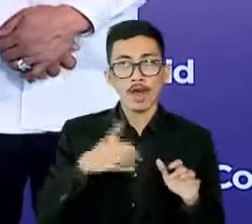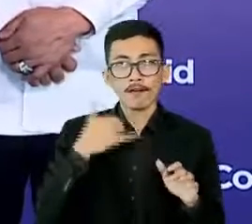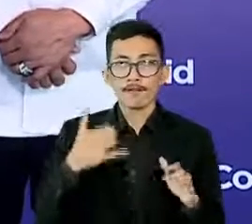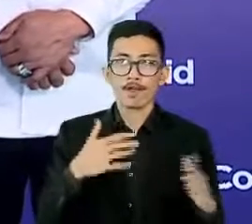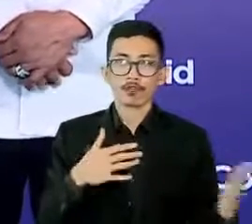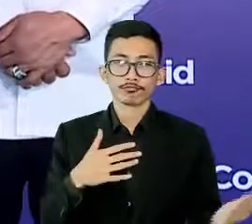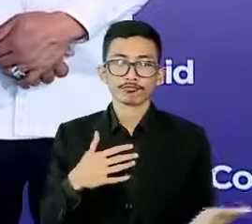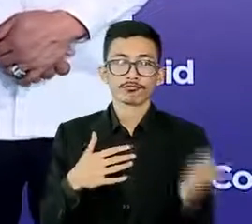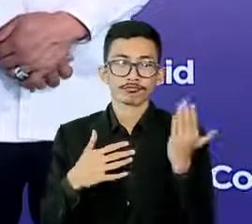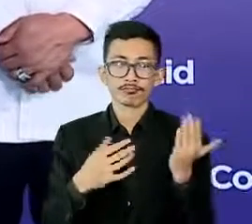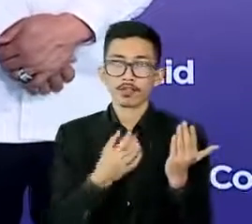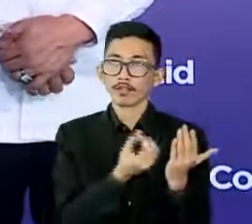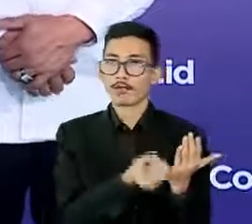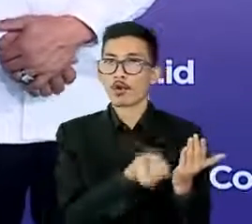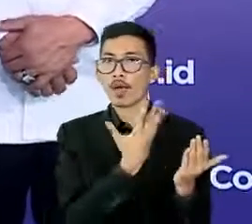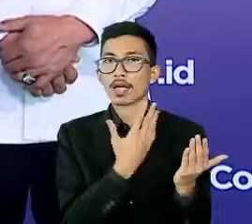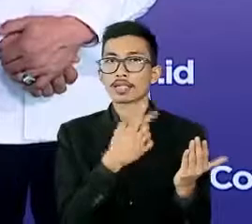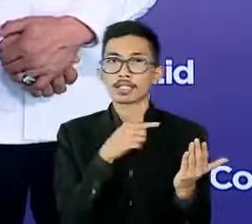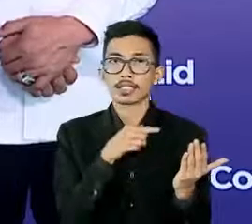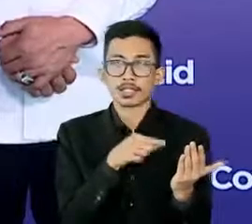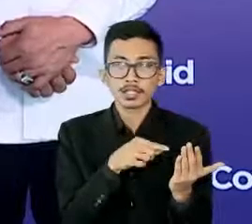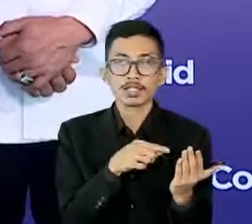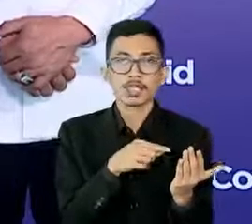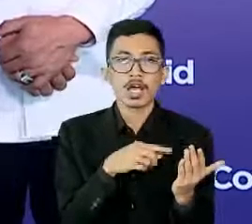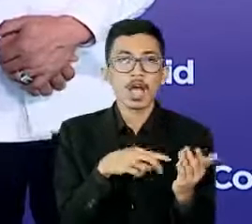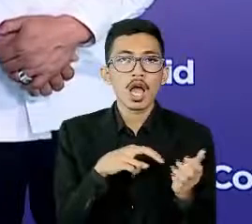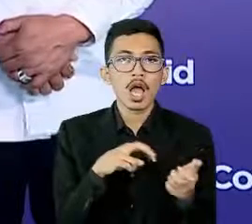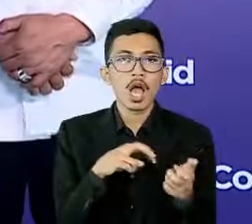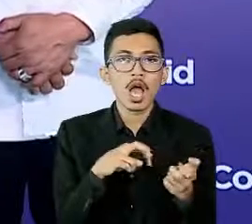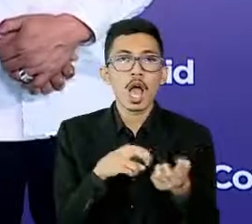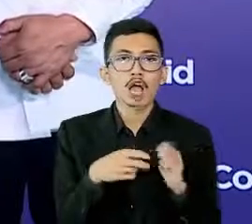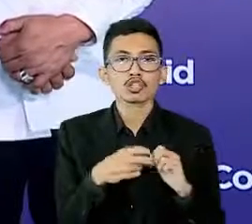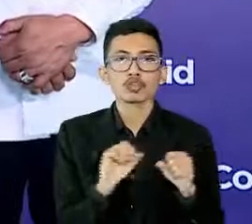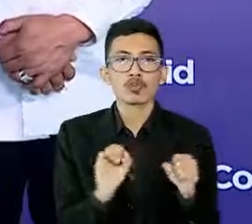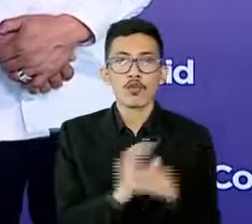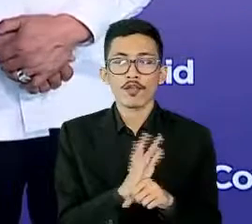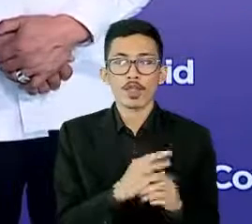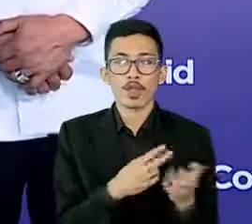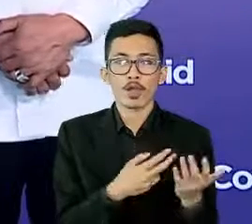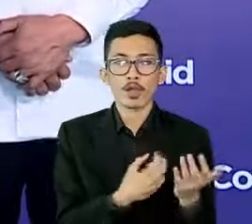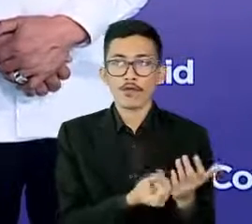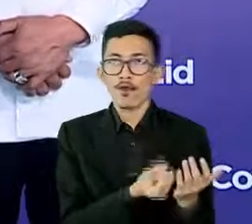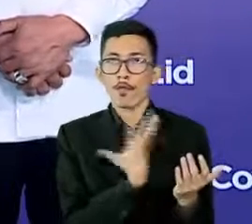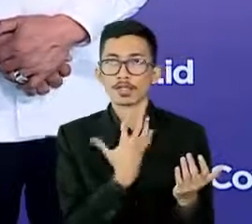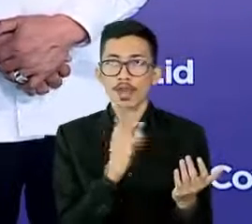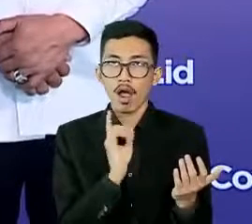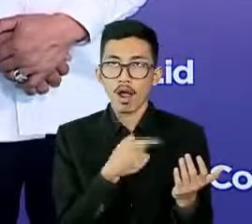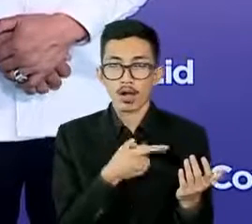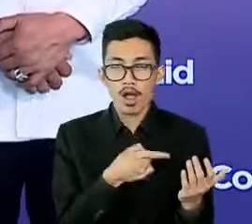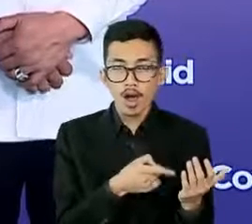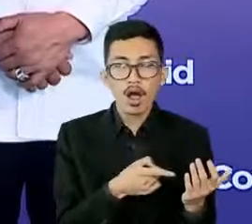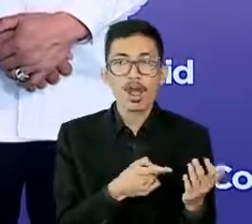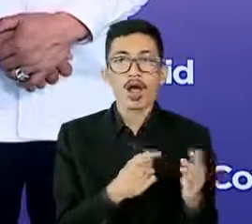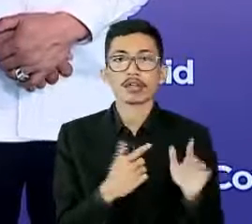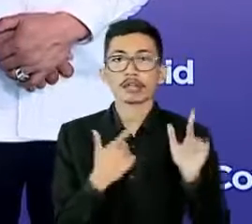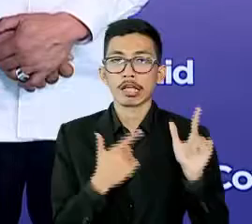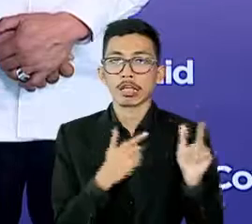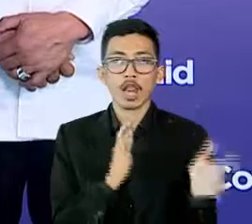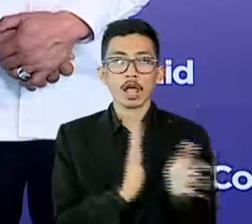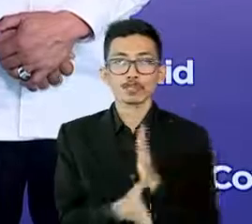dinas kesehatan terkait dengan kasus terkonfirmasi kemudian TNI